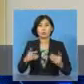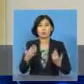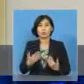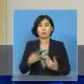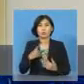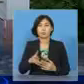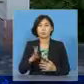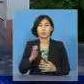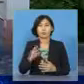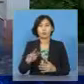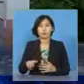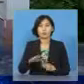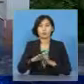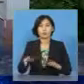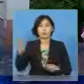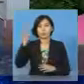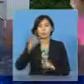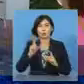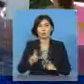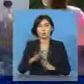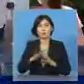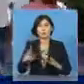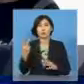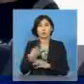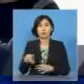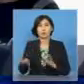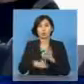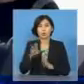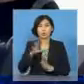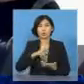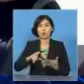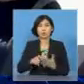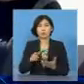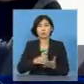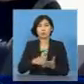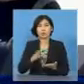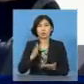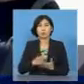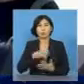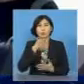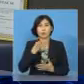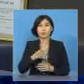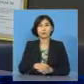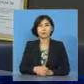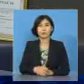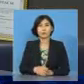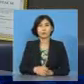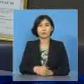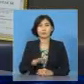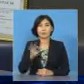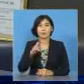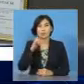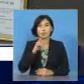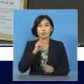күні 2420 оқушы білім алады. Бала саны 2-3 артқандықтан кабинет тапшылығы қолбайлау болып отырғанын айтады. Қазан айынан